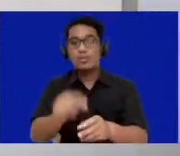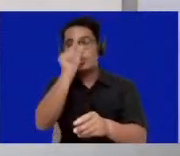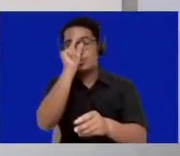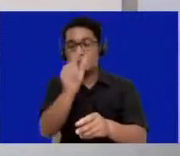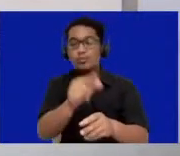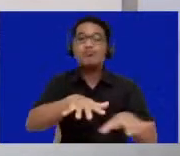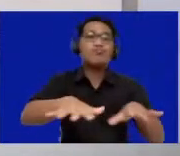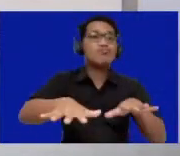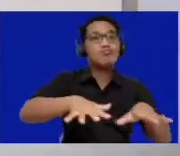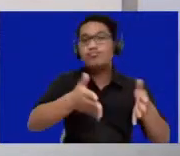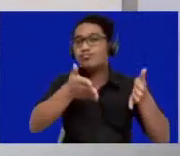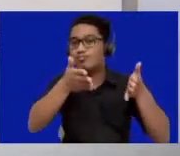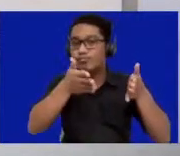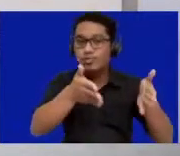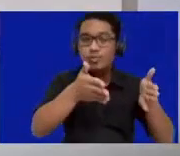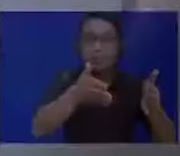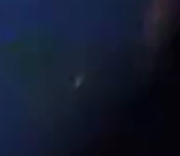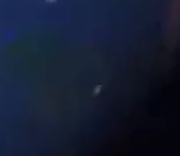video.